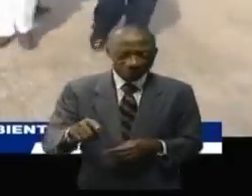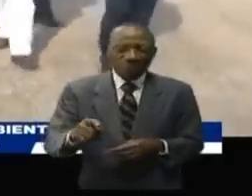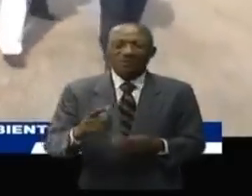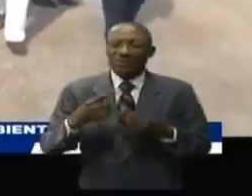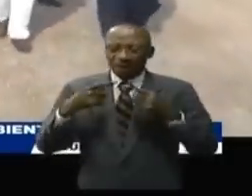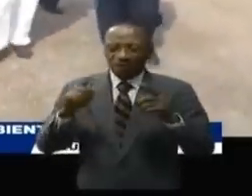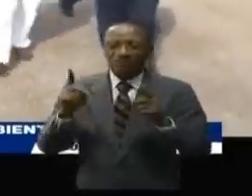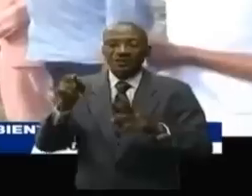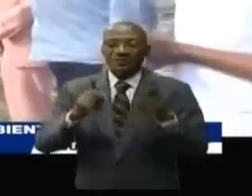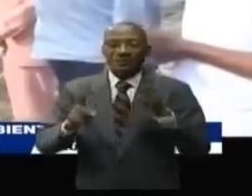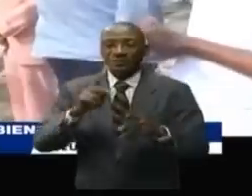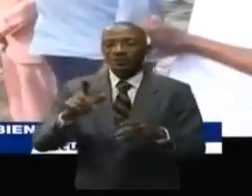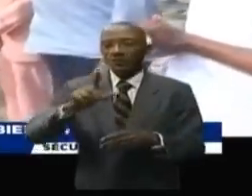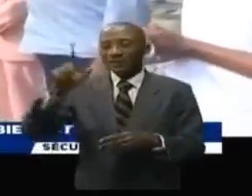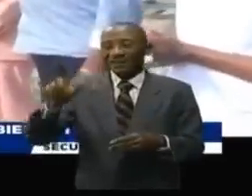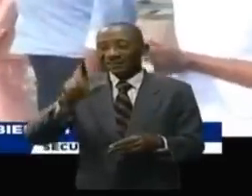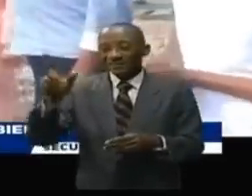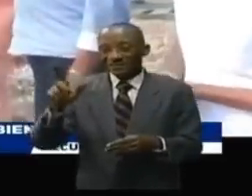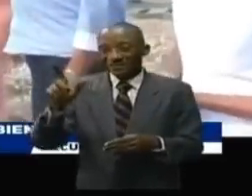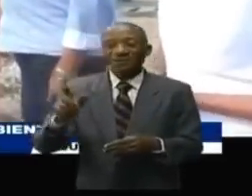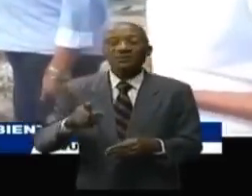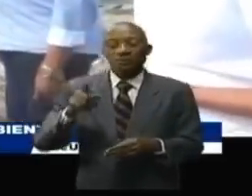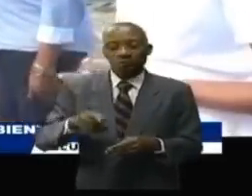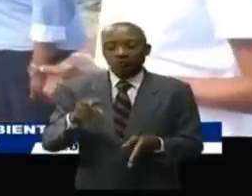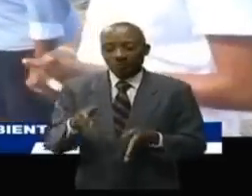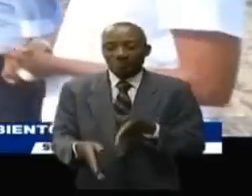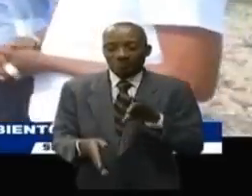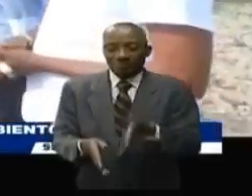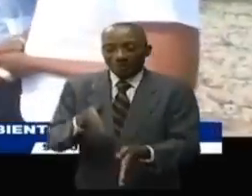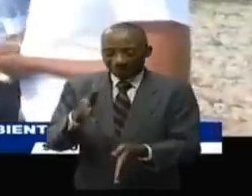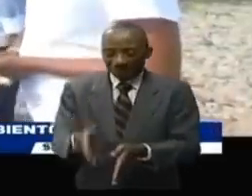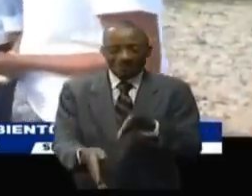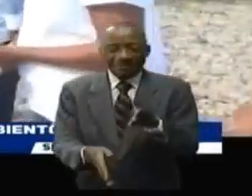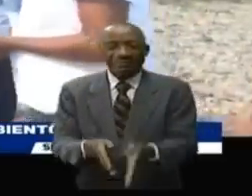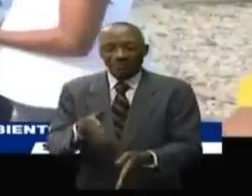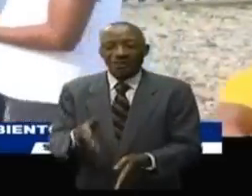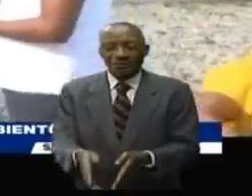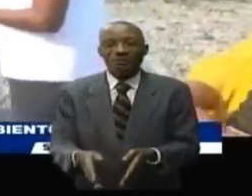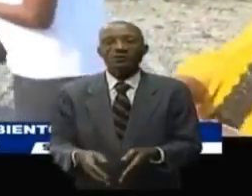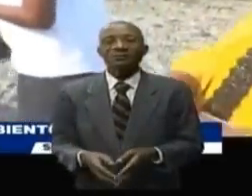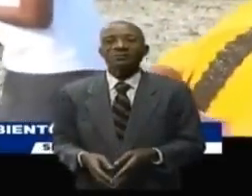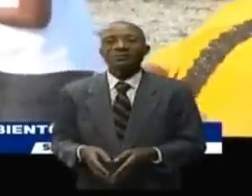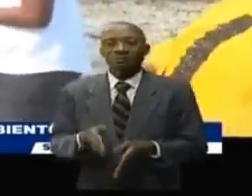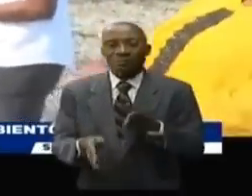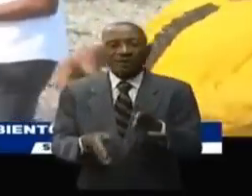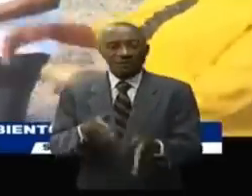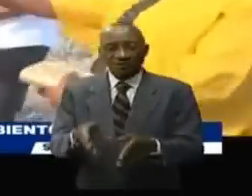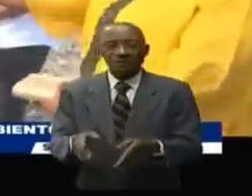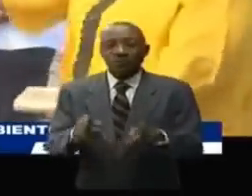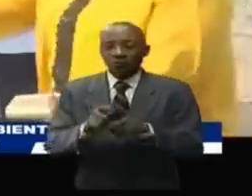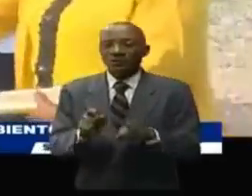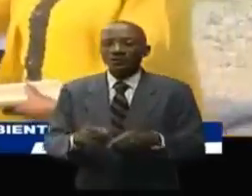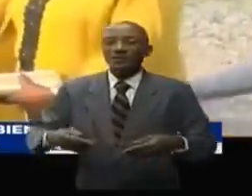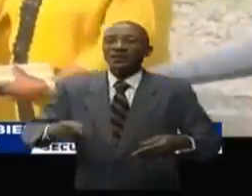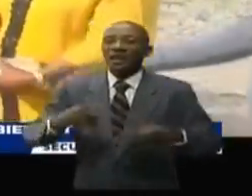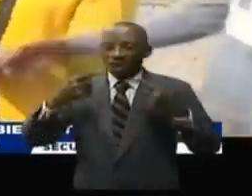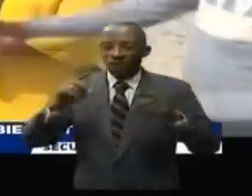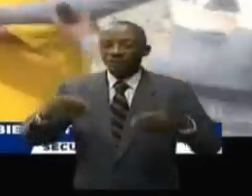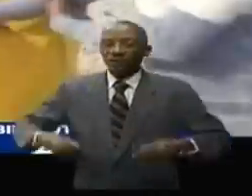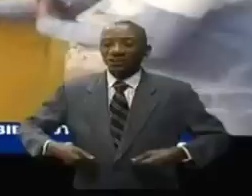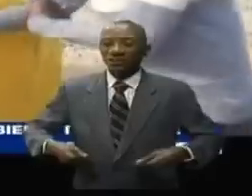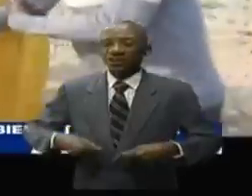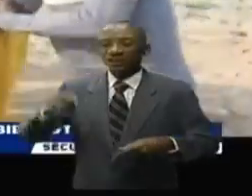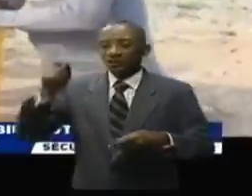21 novembre 2022, répondant ainsi à l'appel à la mobilisation nationale lancé par le chef de l'État Félix Antoine